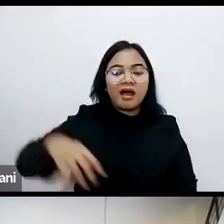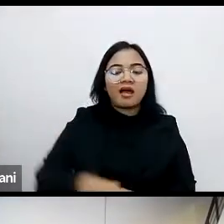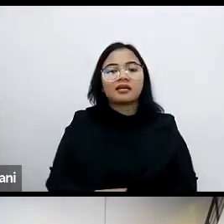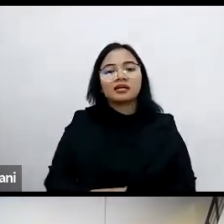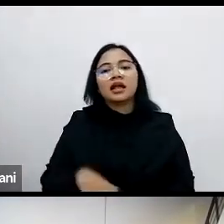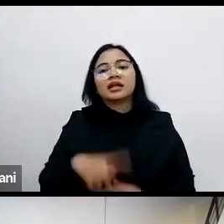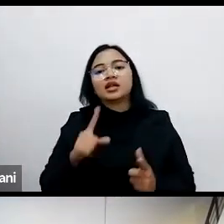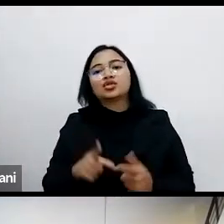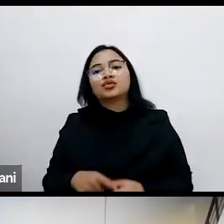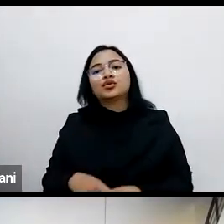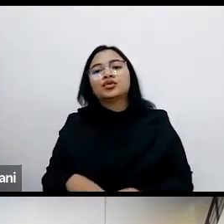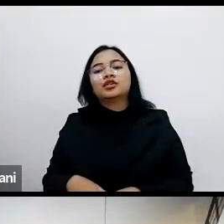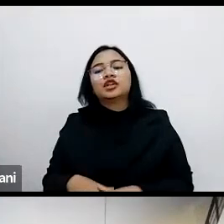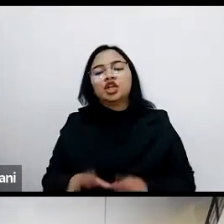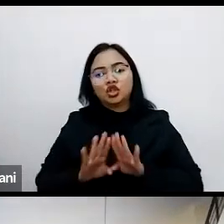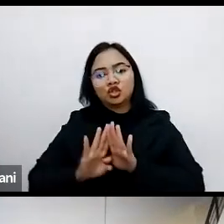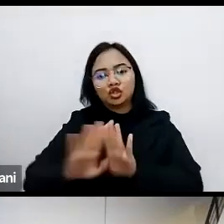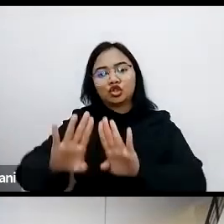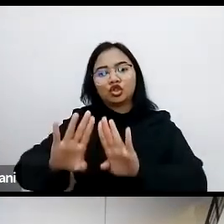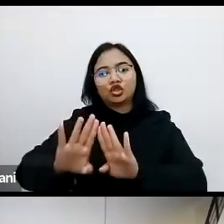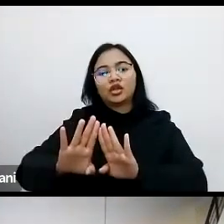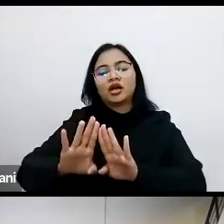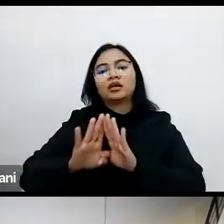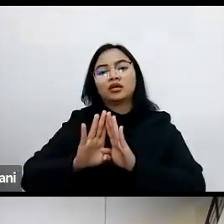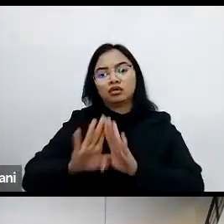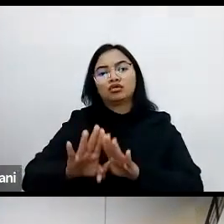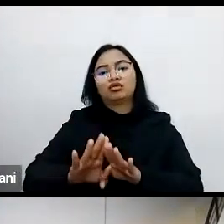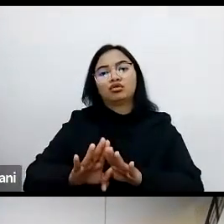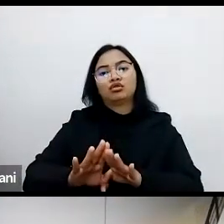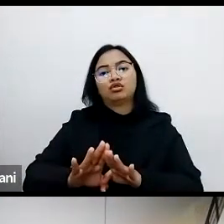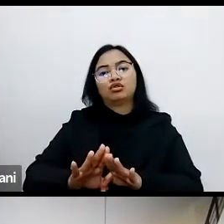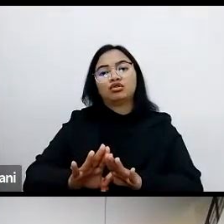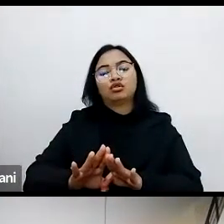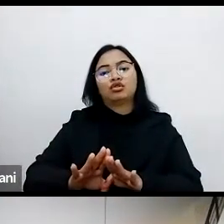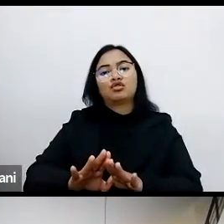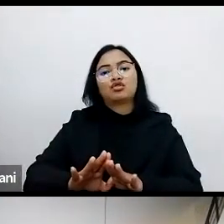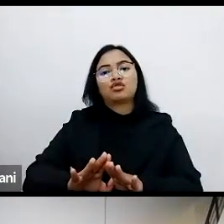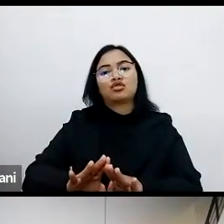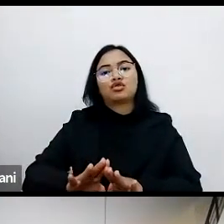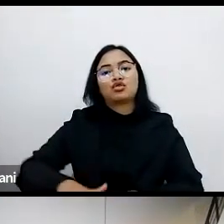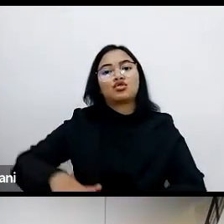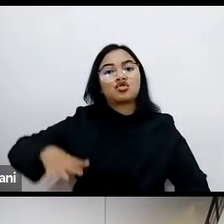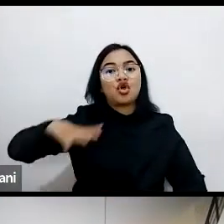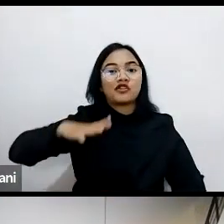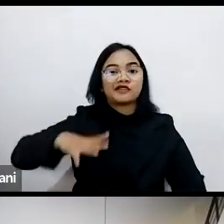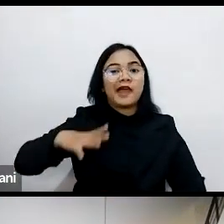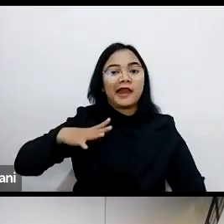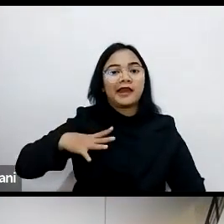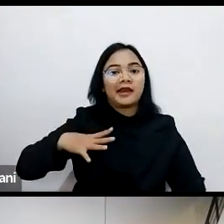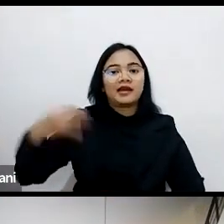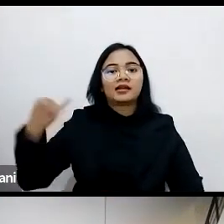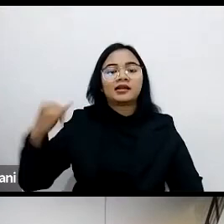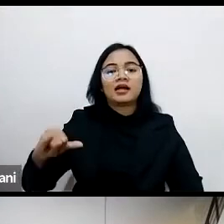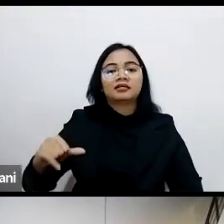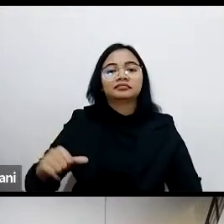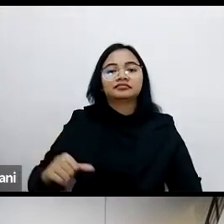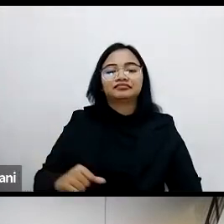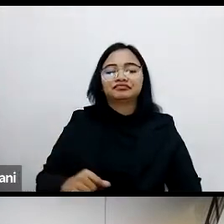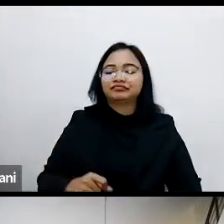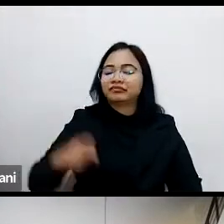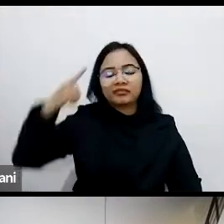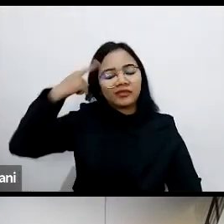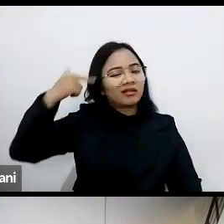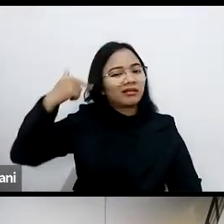kreatif, dosen yang syukur ya, karena sepanjang ini saya tahu dosen-dosen di tempat saya